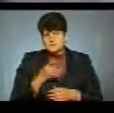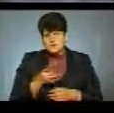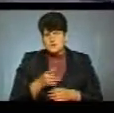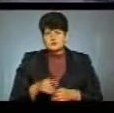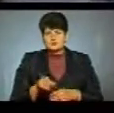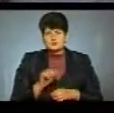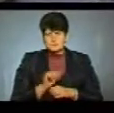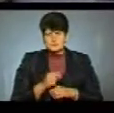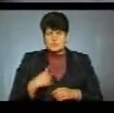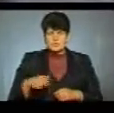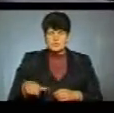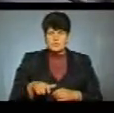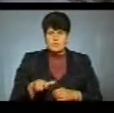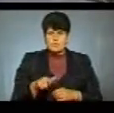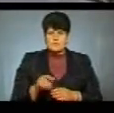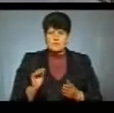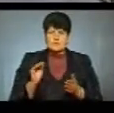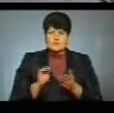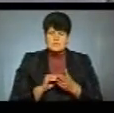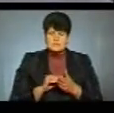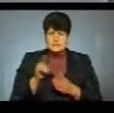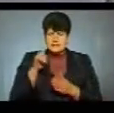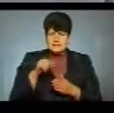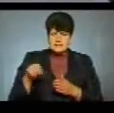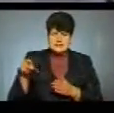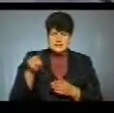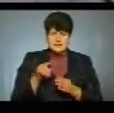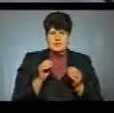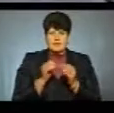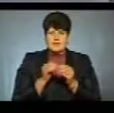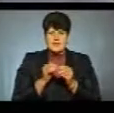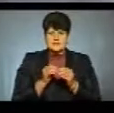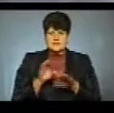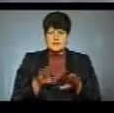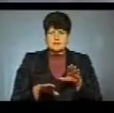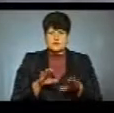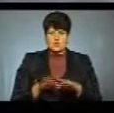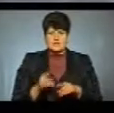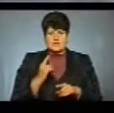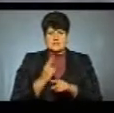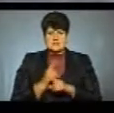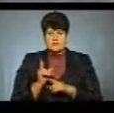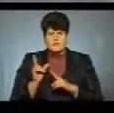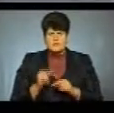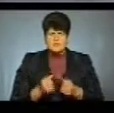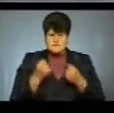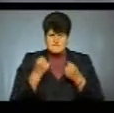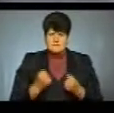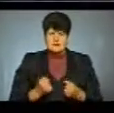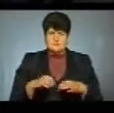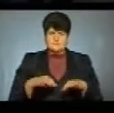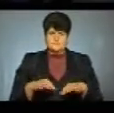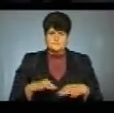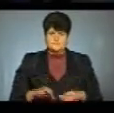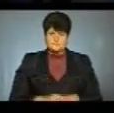нам дорогу і поставили знак 10 тонн і заборону в'їзду таких великих вантажних